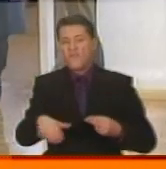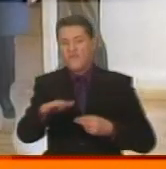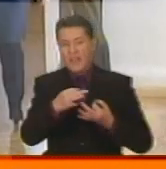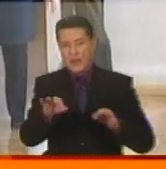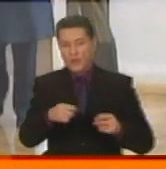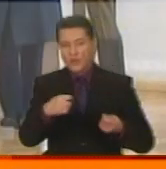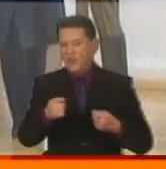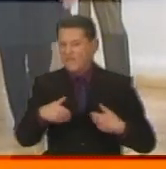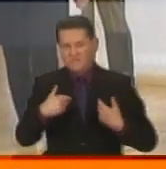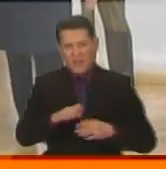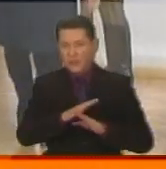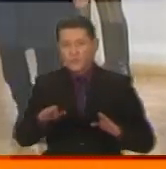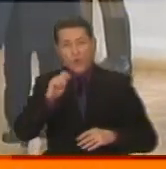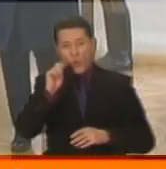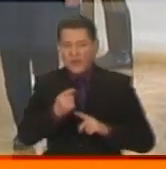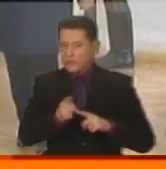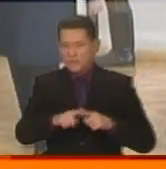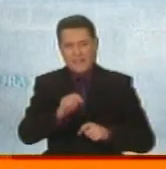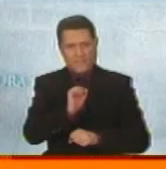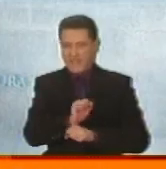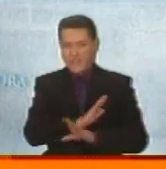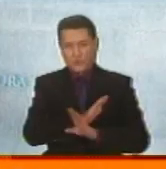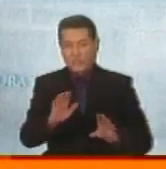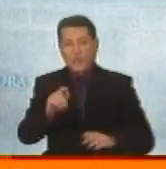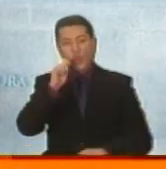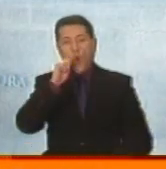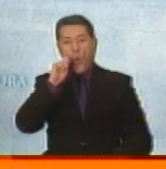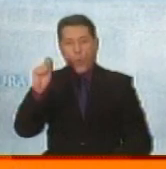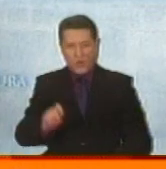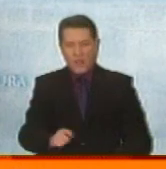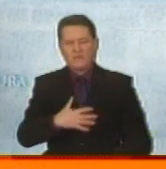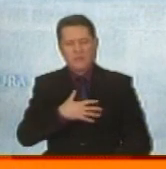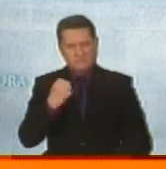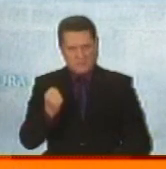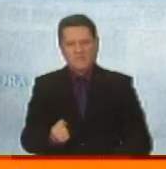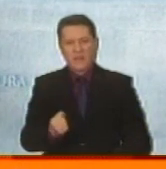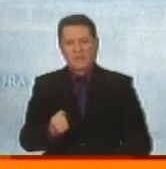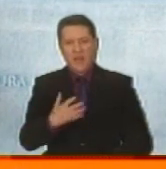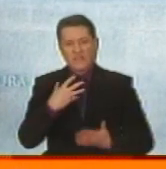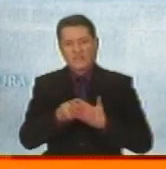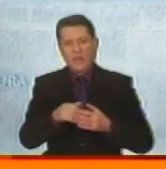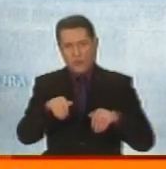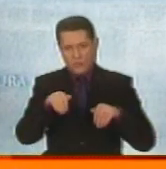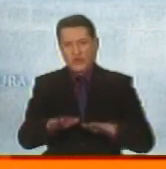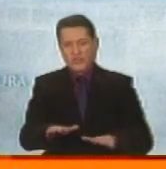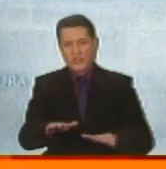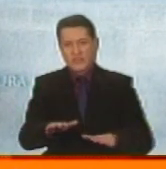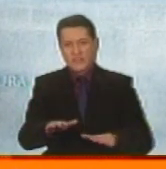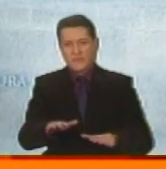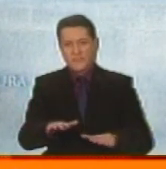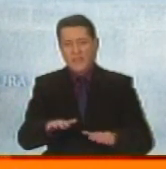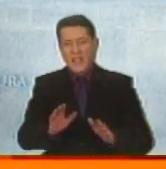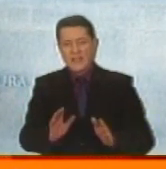але України це не зупинить. Україна тверда в своєму рішенні